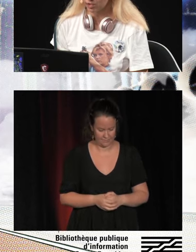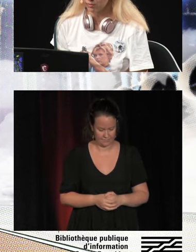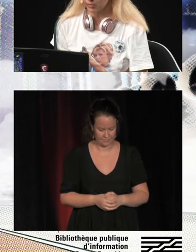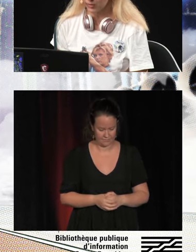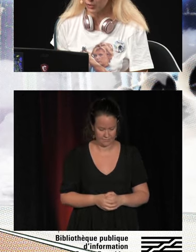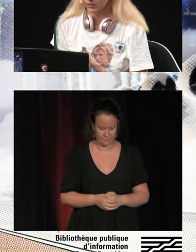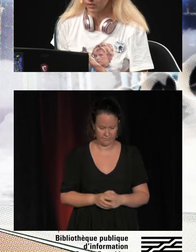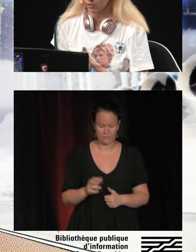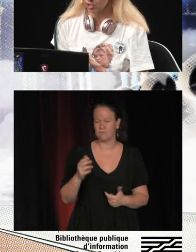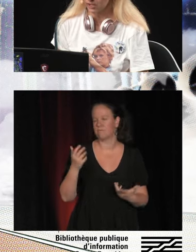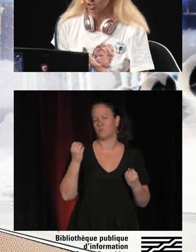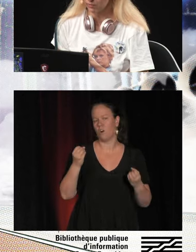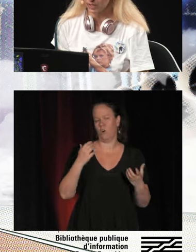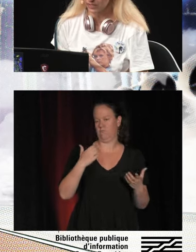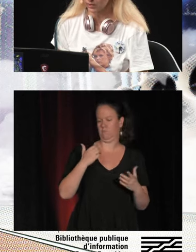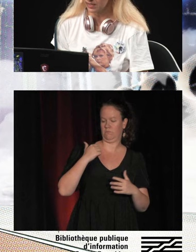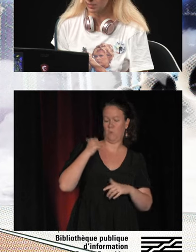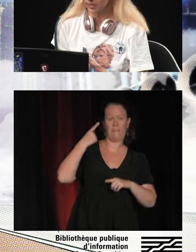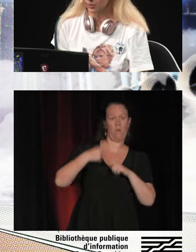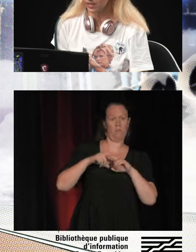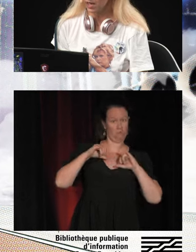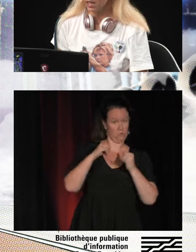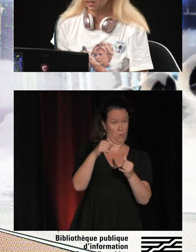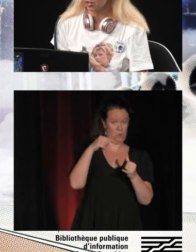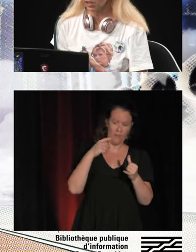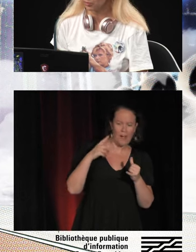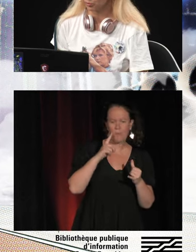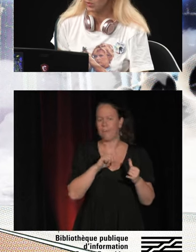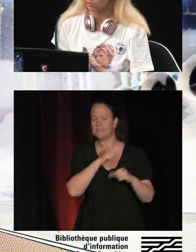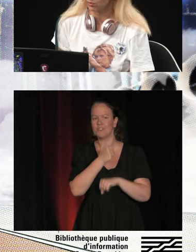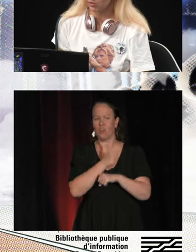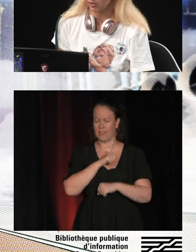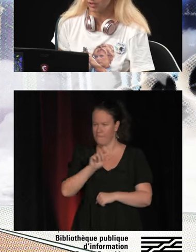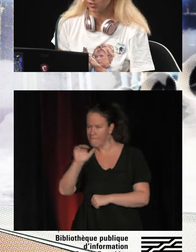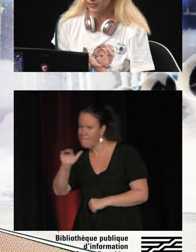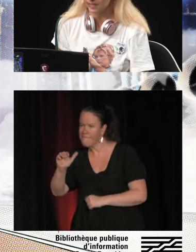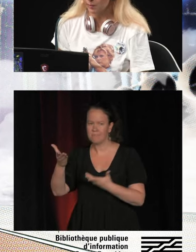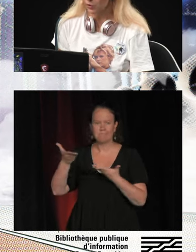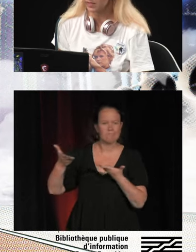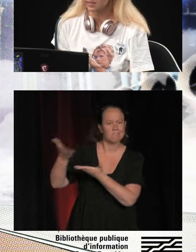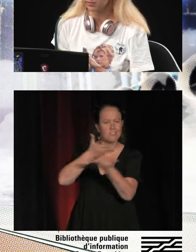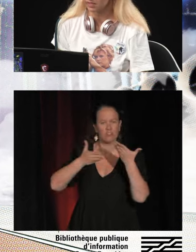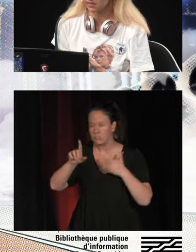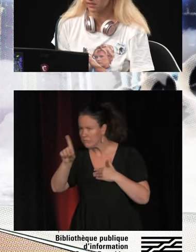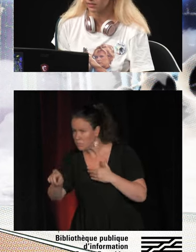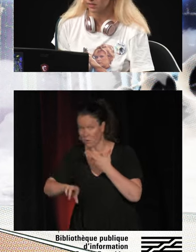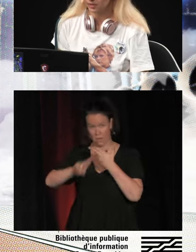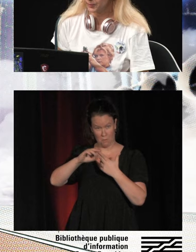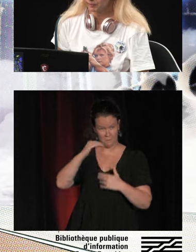La plupart du temps, quand j'ai voulu commencer un speedrun, j'ai chaque fois été très très bien accueilli. Les gens répondent aux questions, les gens t'aident à progresser.